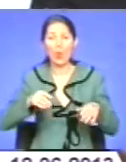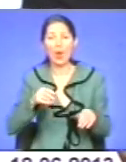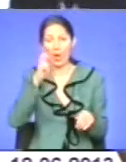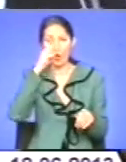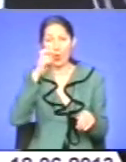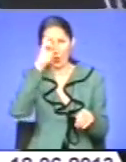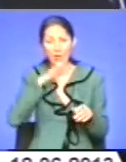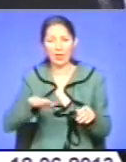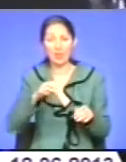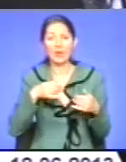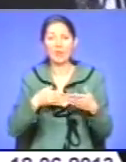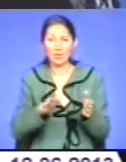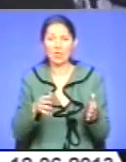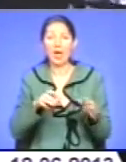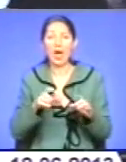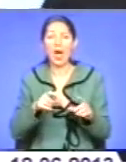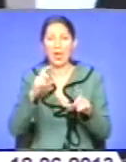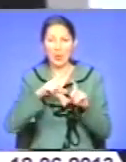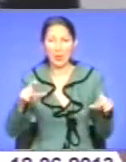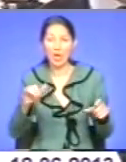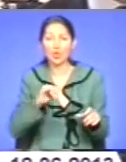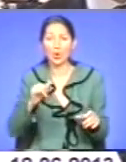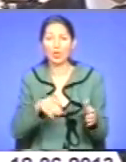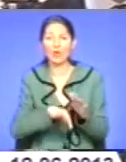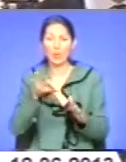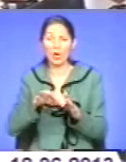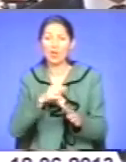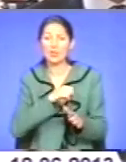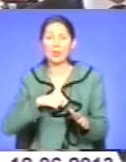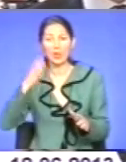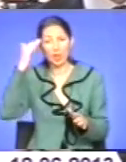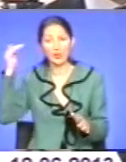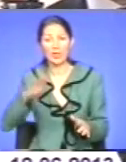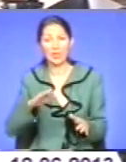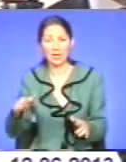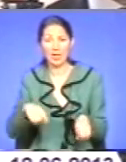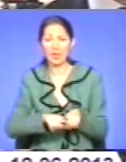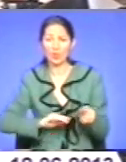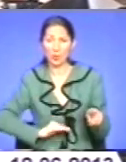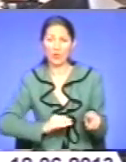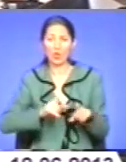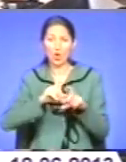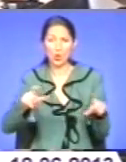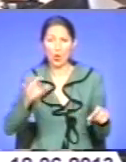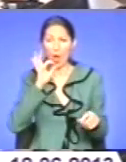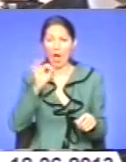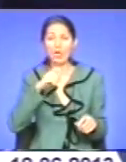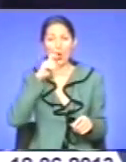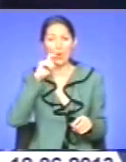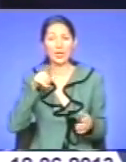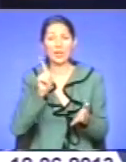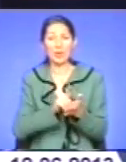відбирають найталановитіших дітей, а також приватну школу. Каже, Україна, на його думку, повинна економічно більше підтримувати